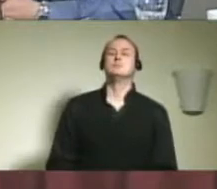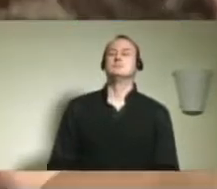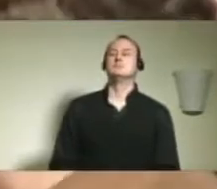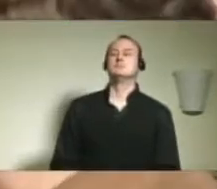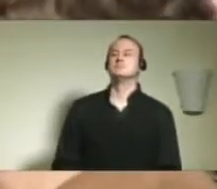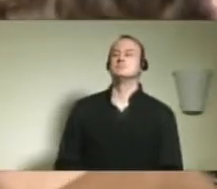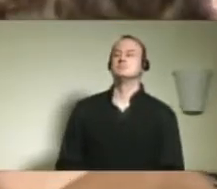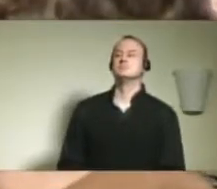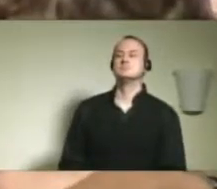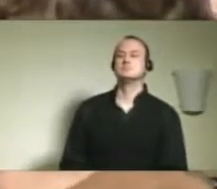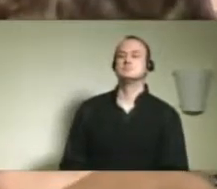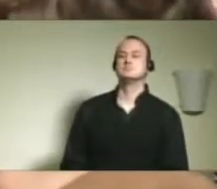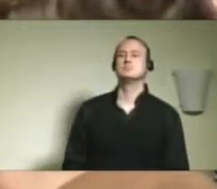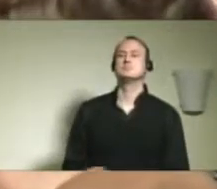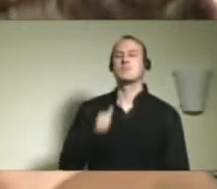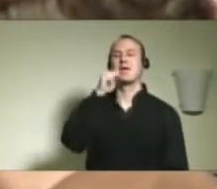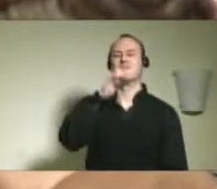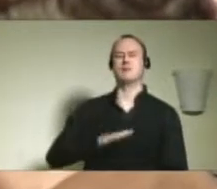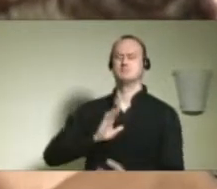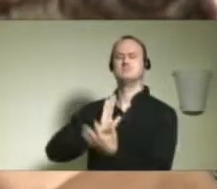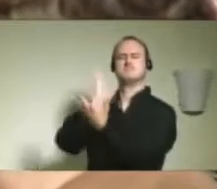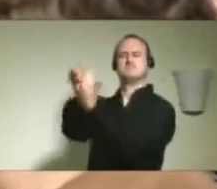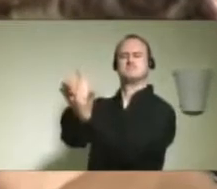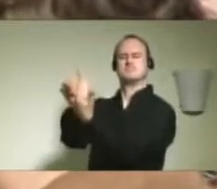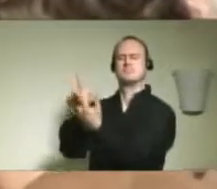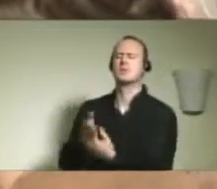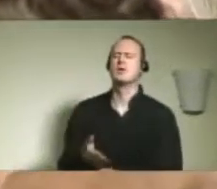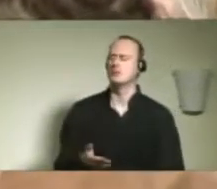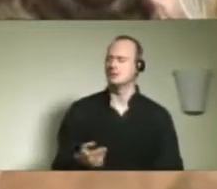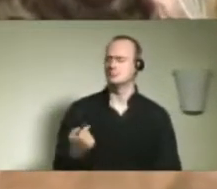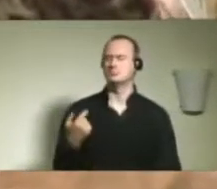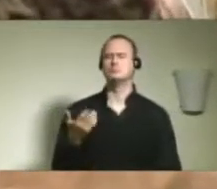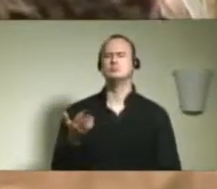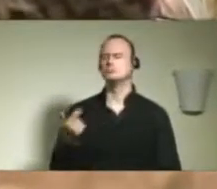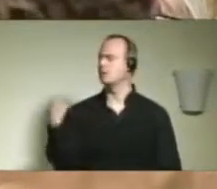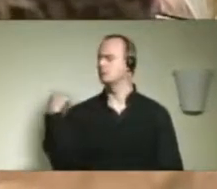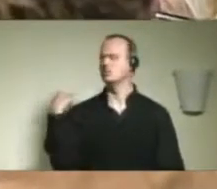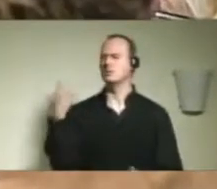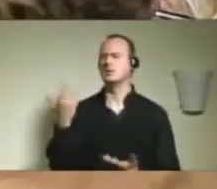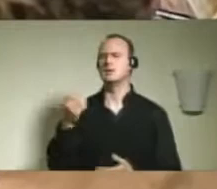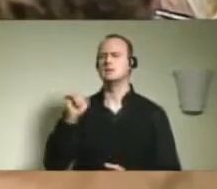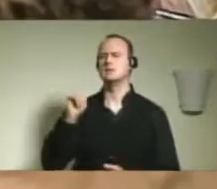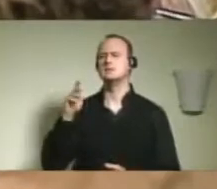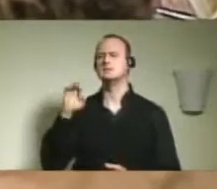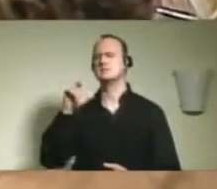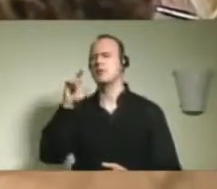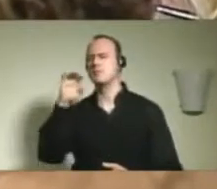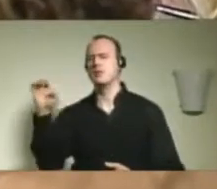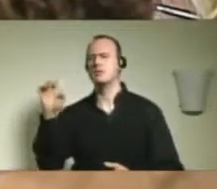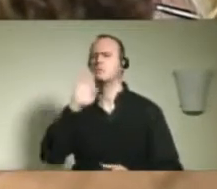Lorsqu'Isabelle a parlé de la formation et des difficultés rencontrées au niveau de la